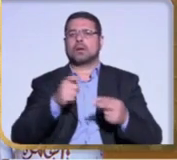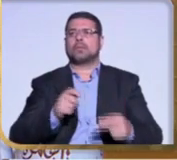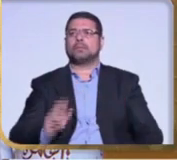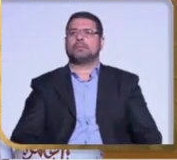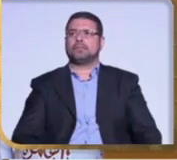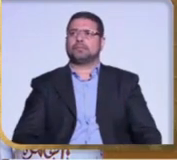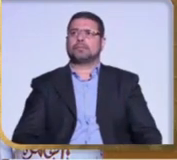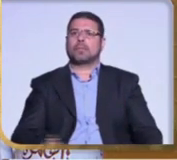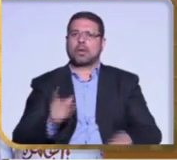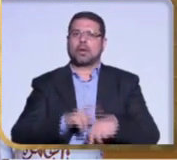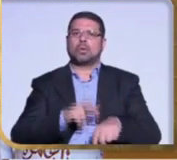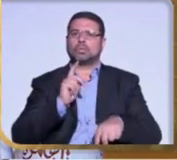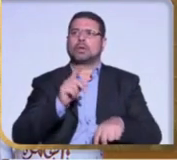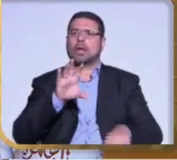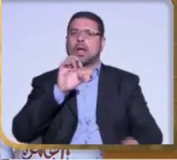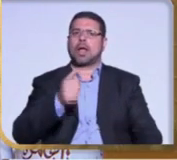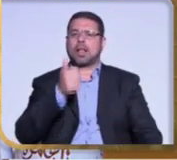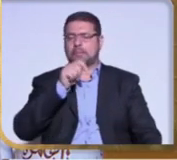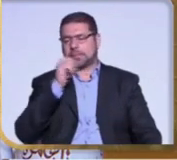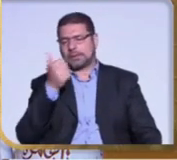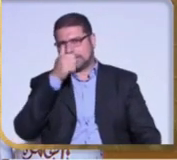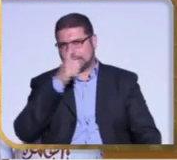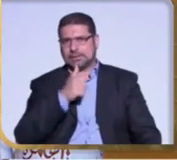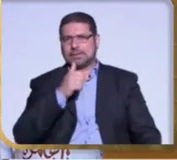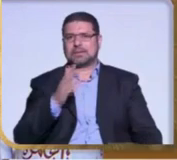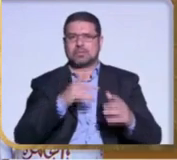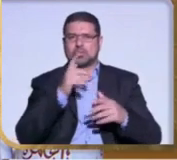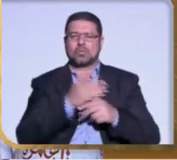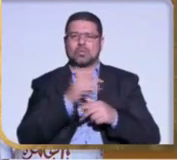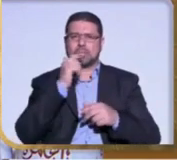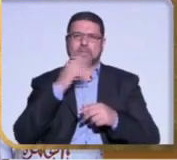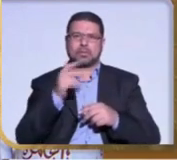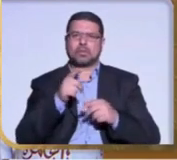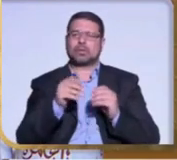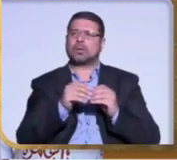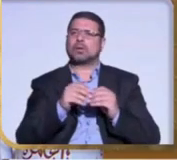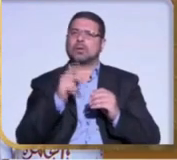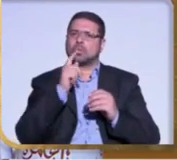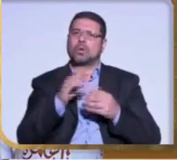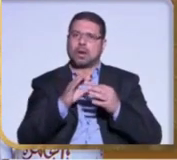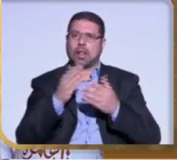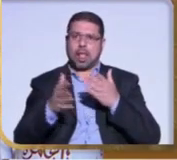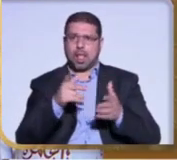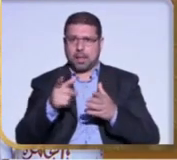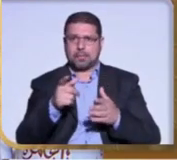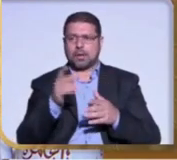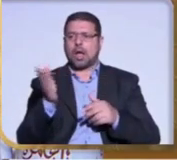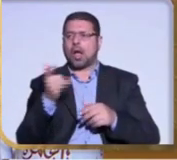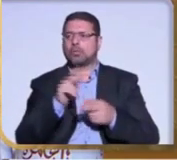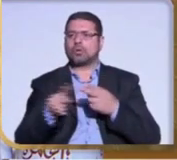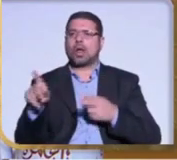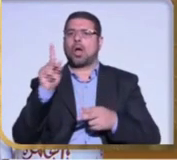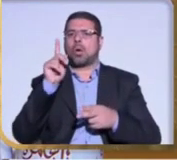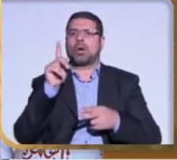الأستاذة هالة كانت منفعلة جامد امبارح وزعلانة عشان والدتها رابطة ما بين إنها تكلمها إنها تروح تصالح إخواتها